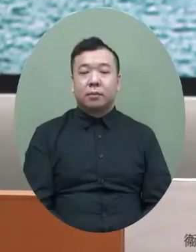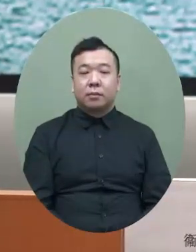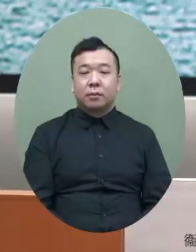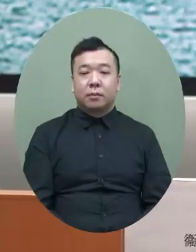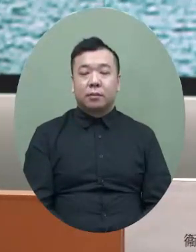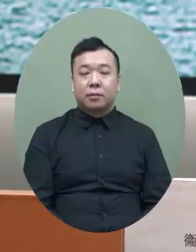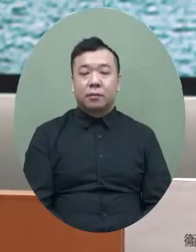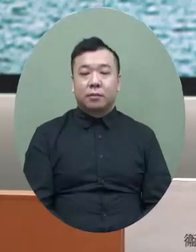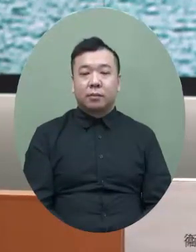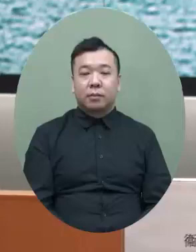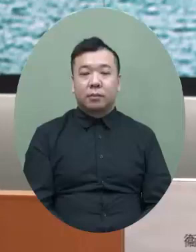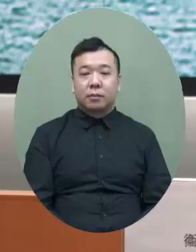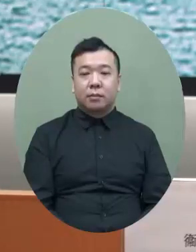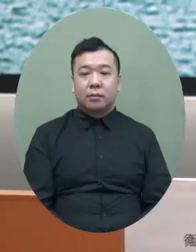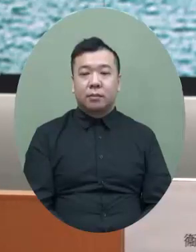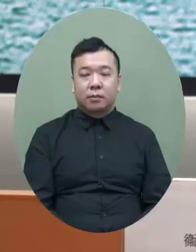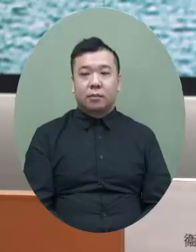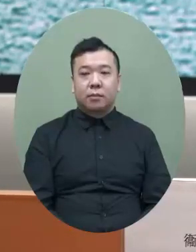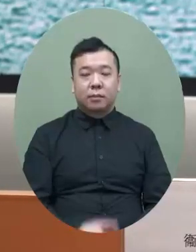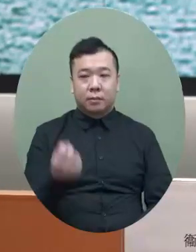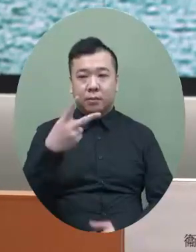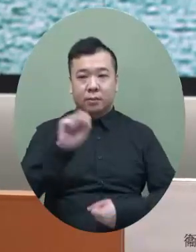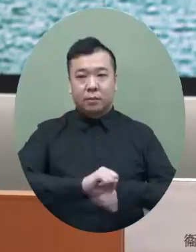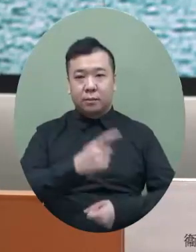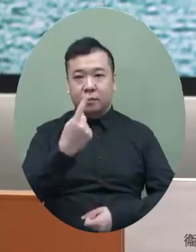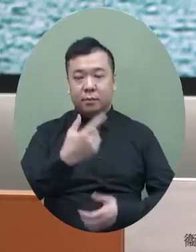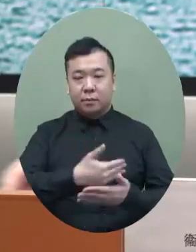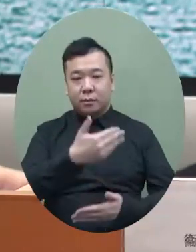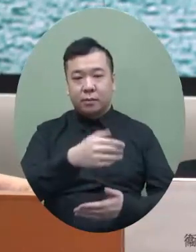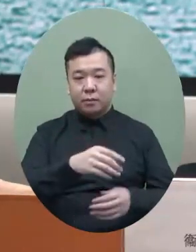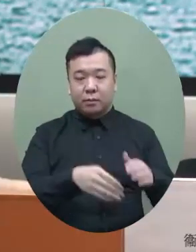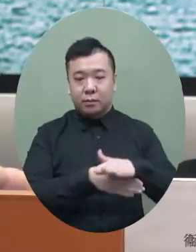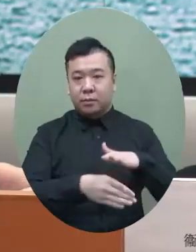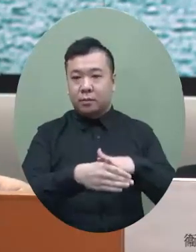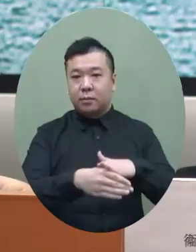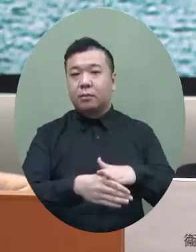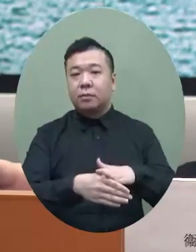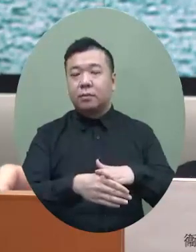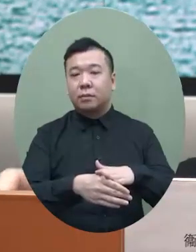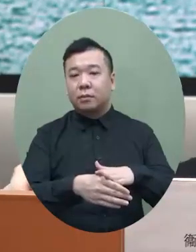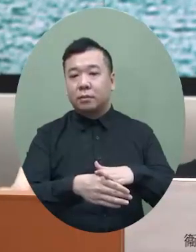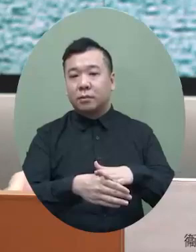啦，都有多一個單位咧，就係